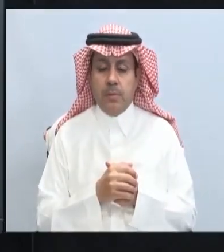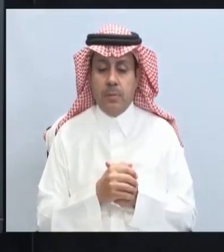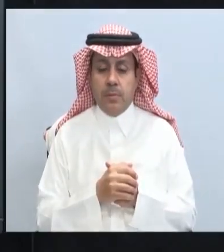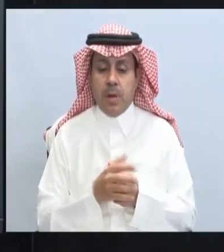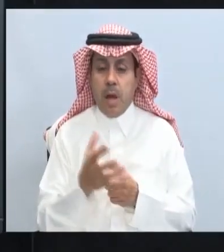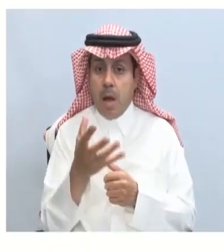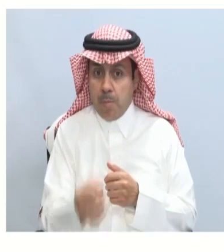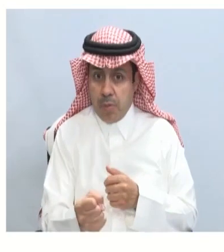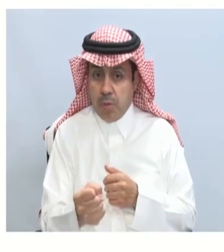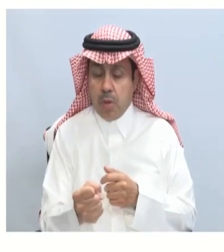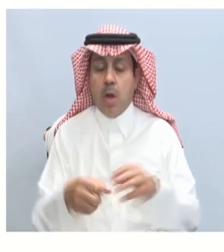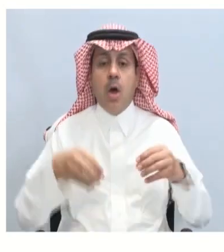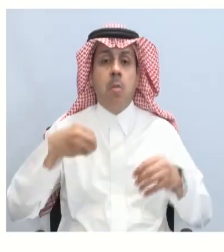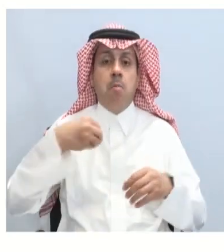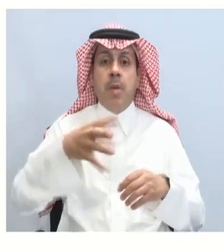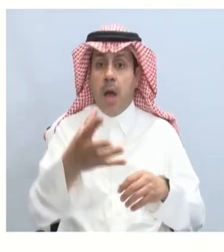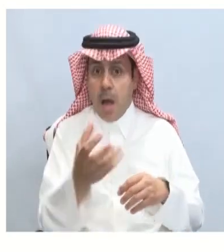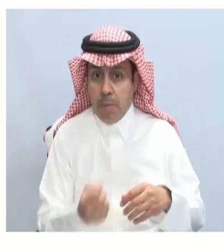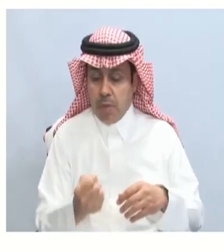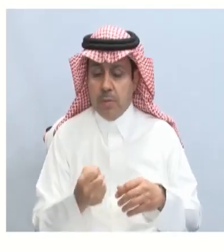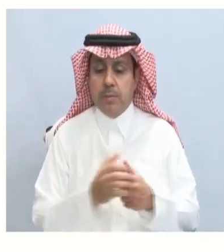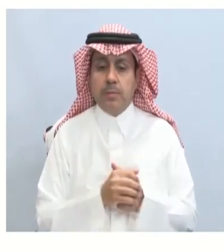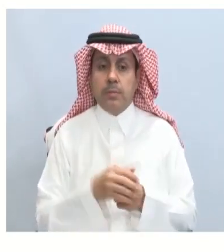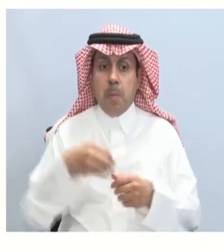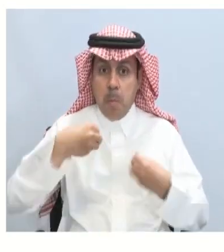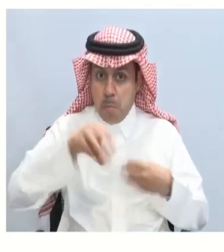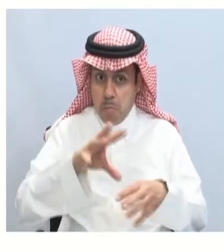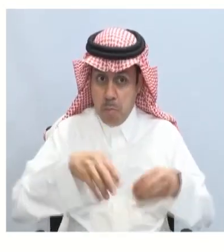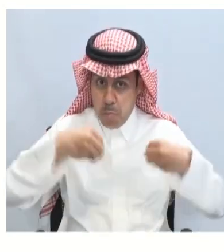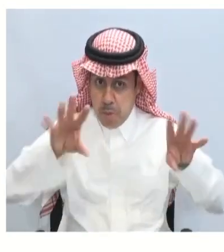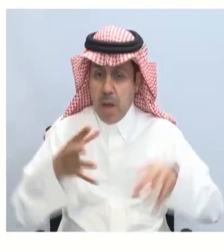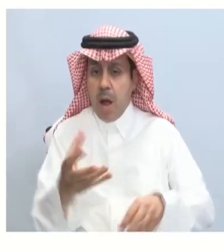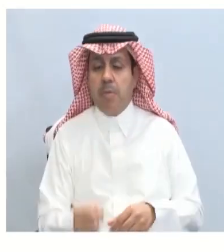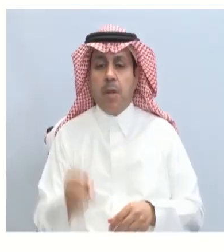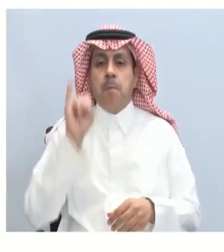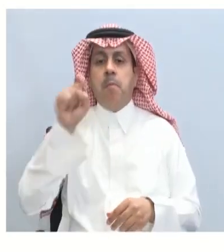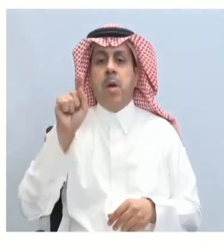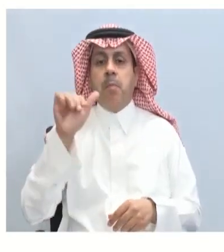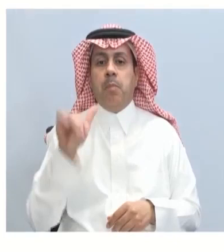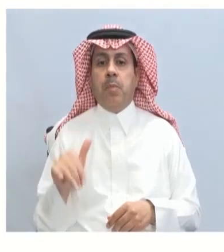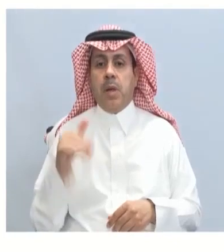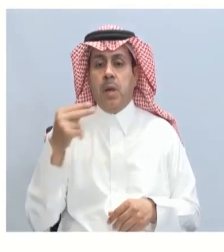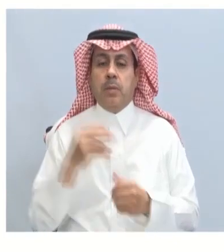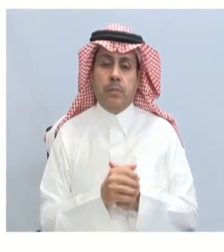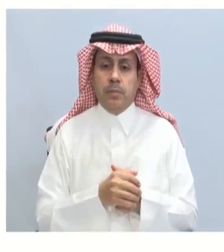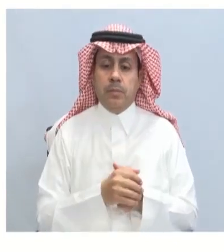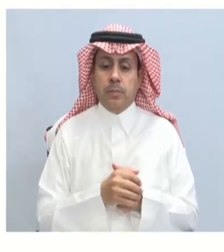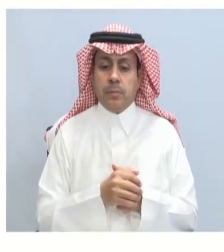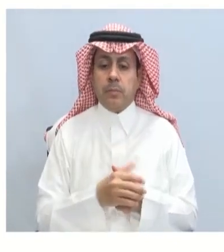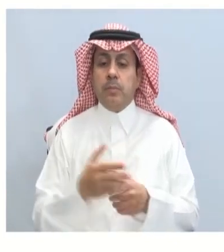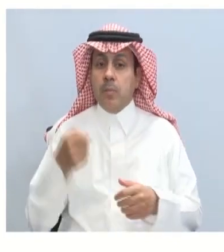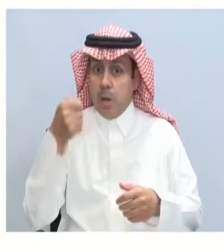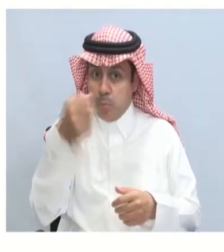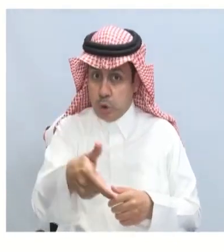قبض المبيع ما المراد ايها الطلاب الطال بات بقبض المبيع نعم المراد به تمكين